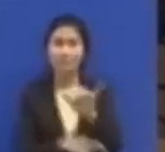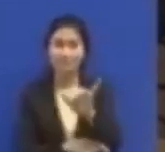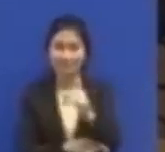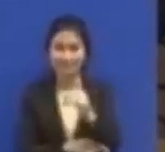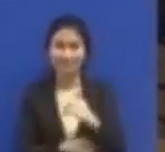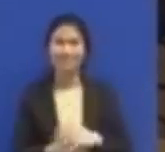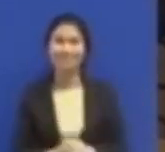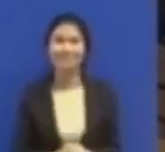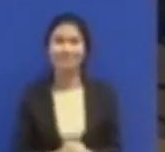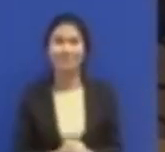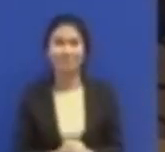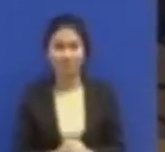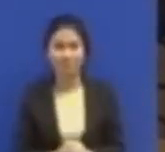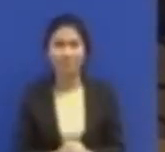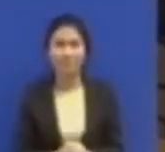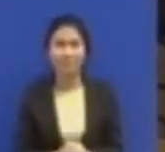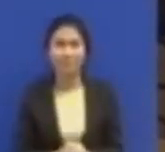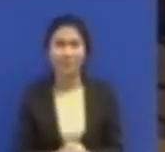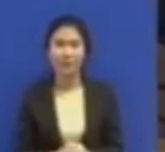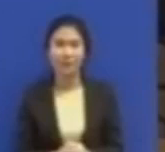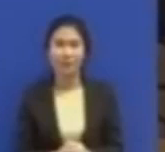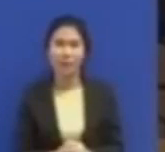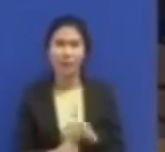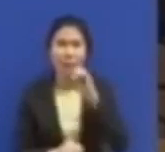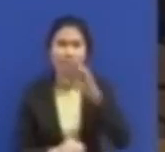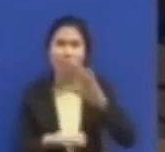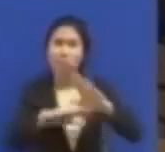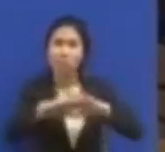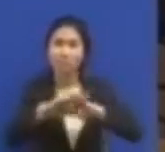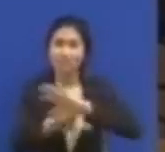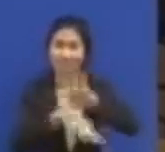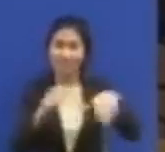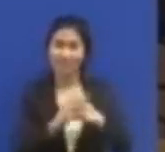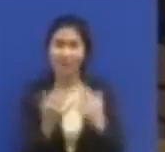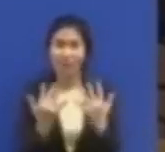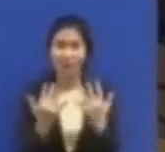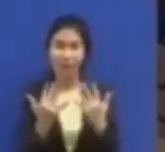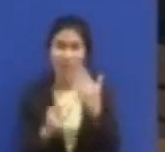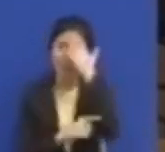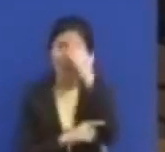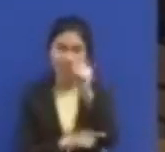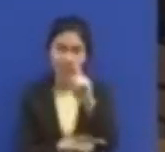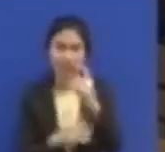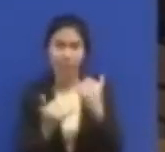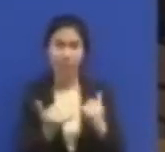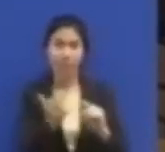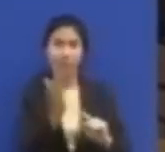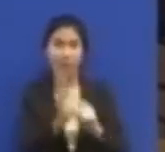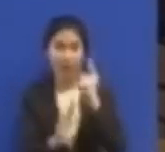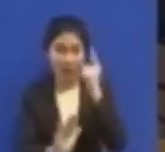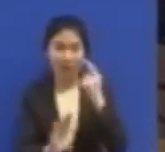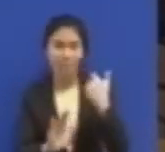ก็อาจจะต้องรอกันสักหน่อยเพราะวันแรกของการเปิดการประชุม